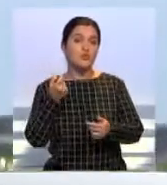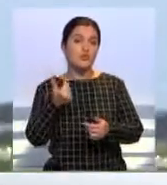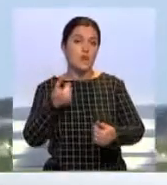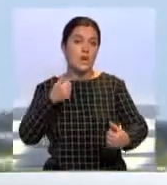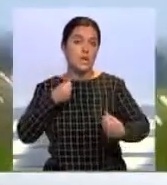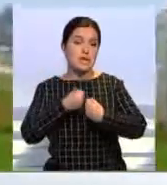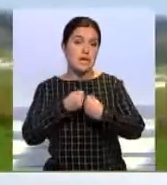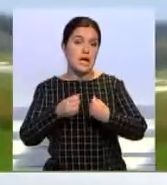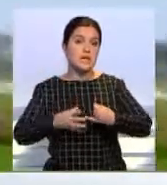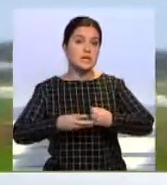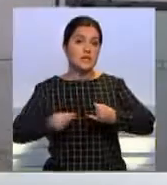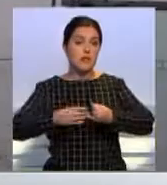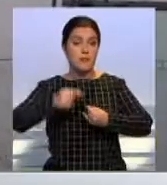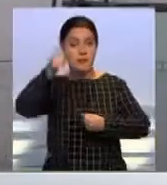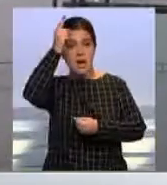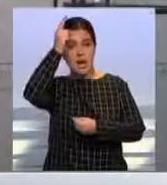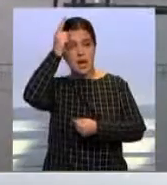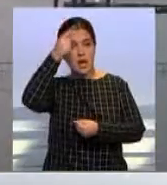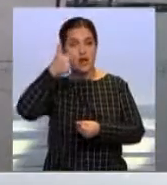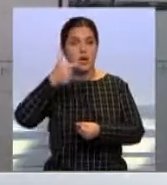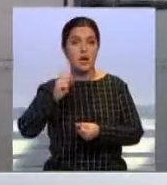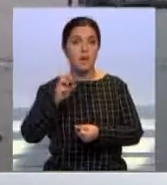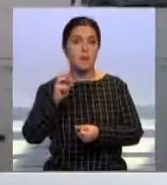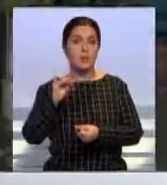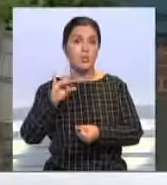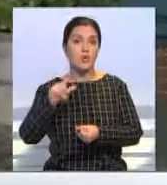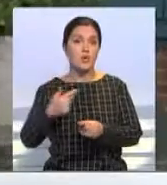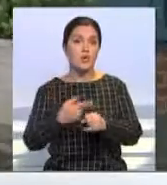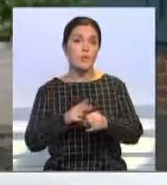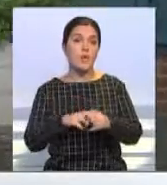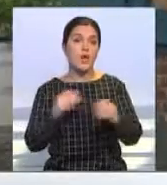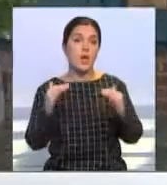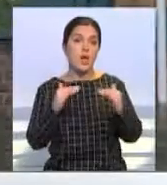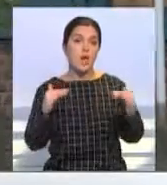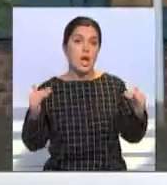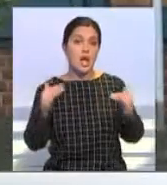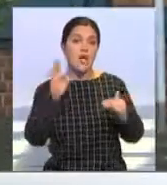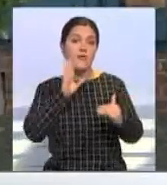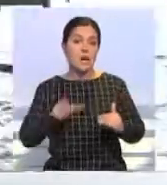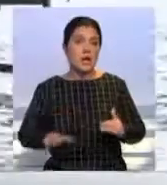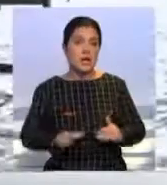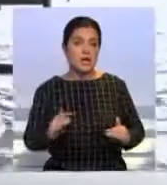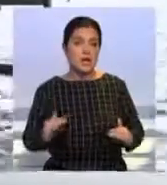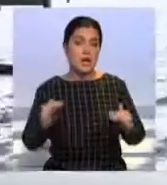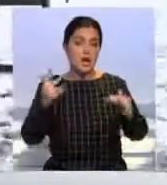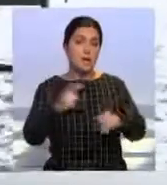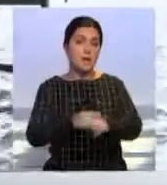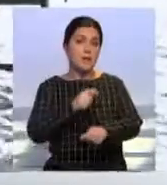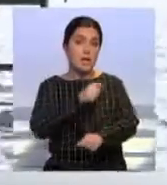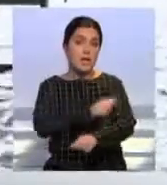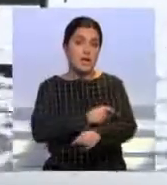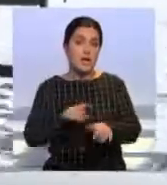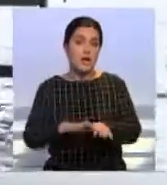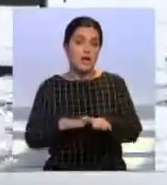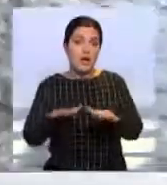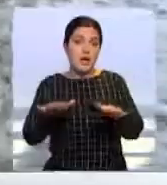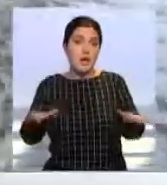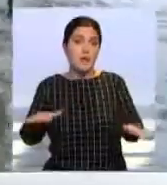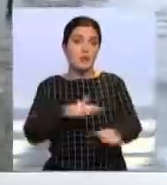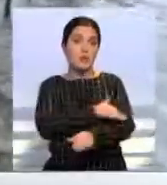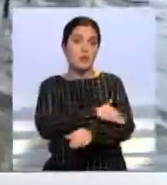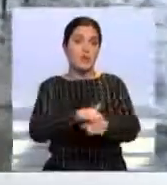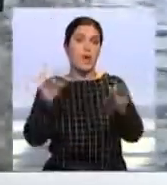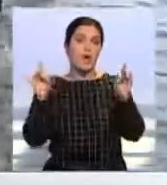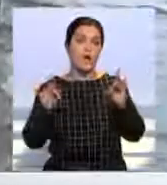меж тем мы в немецком гамбурге уровень эльбы поднялся на три метра что привело к разливу реки прибрежное улице включает кафе